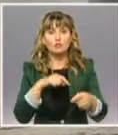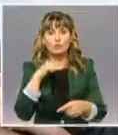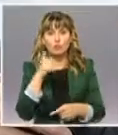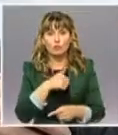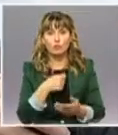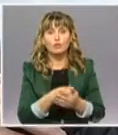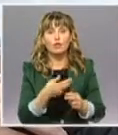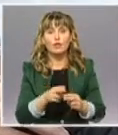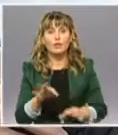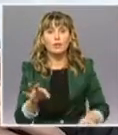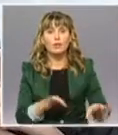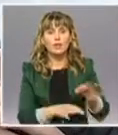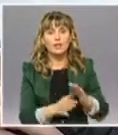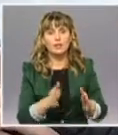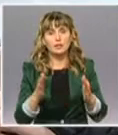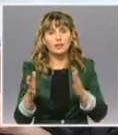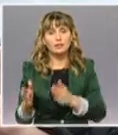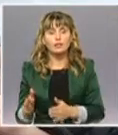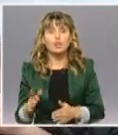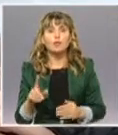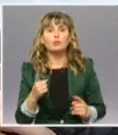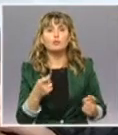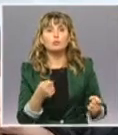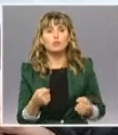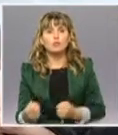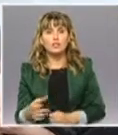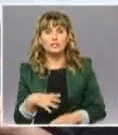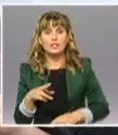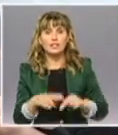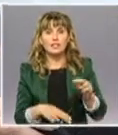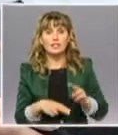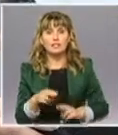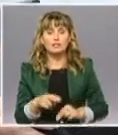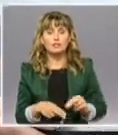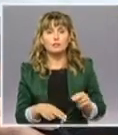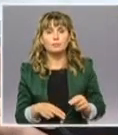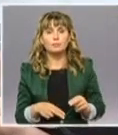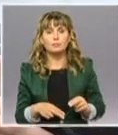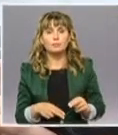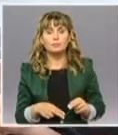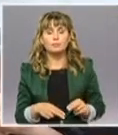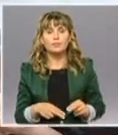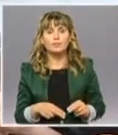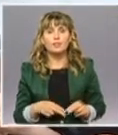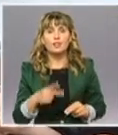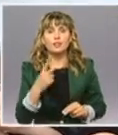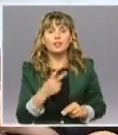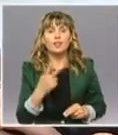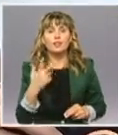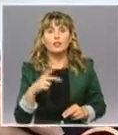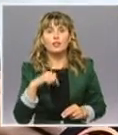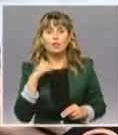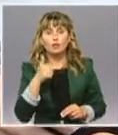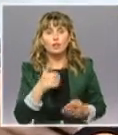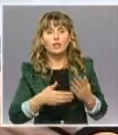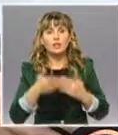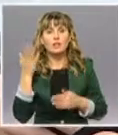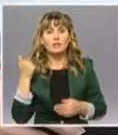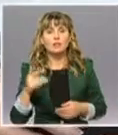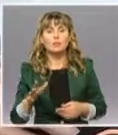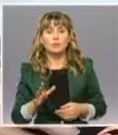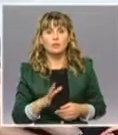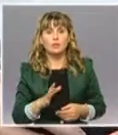До этого проект откладывали. Почему задержка была строительства? Буквально 2-3 года назад выкуп земли стоил